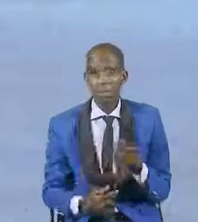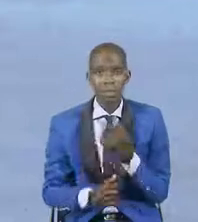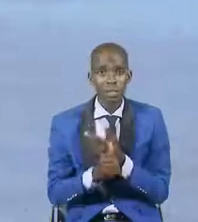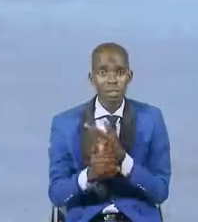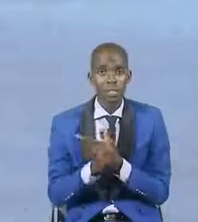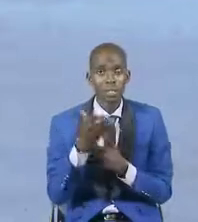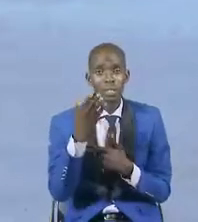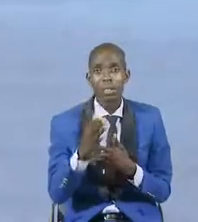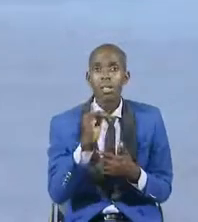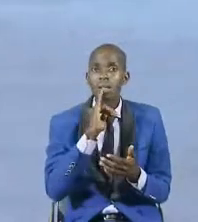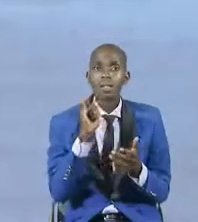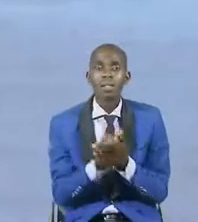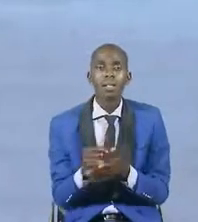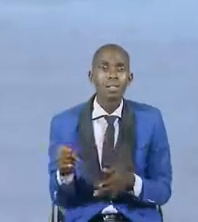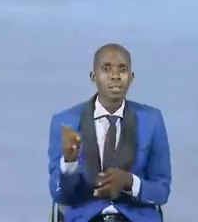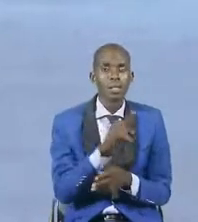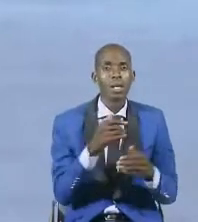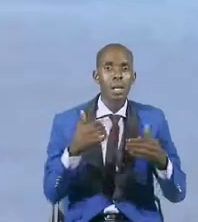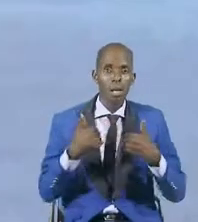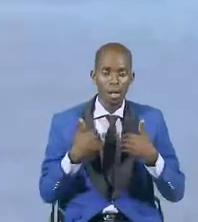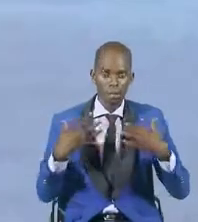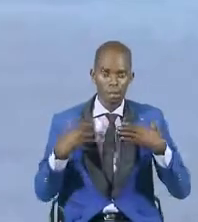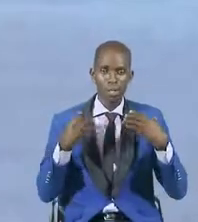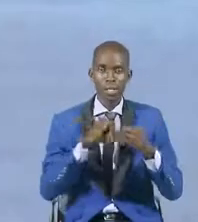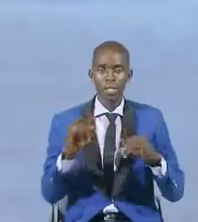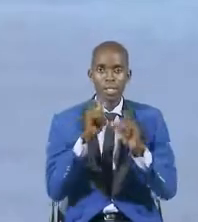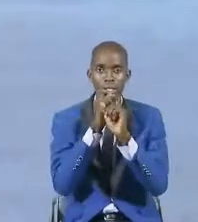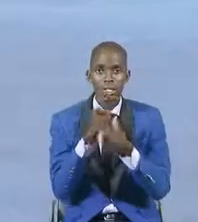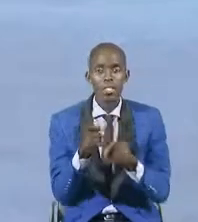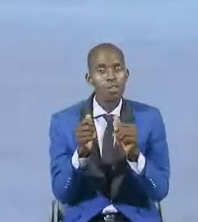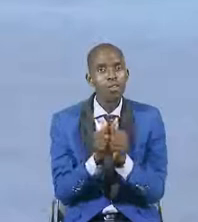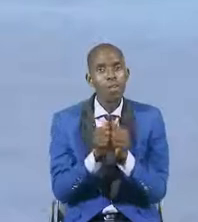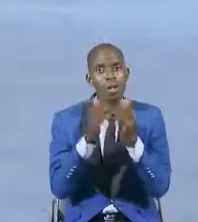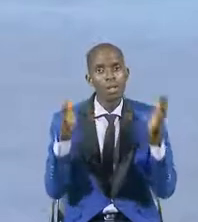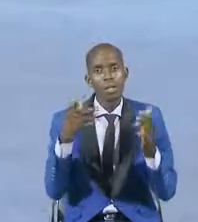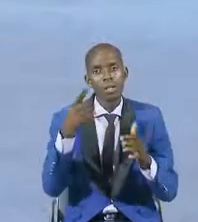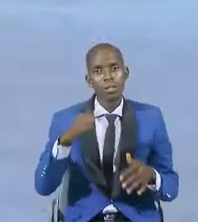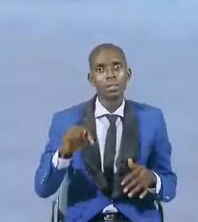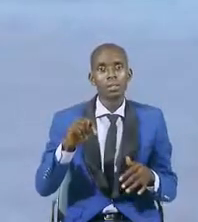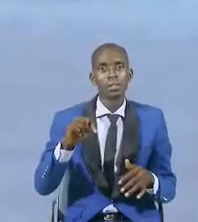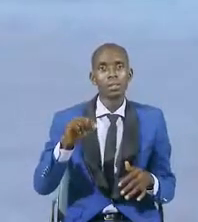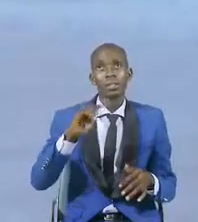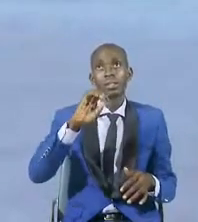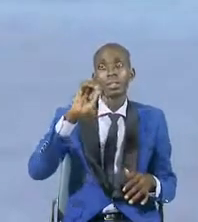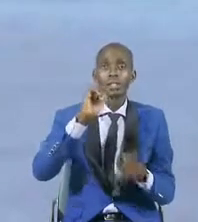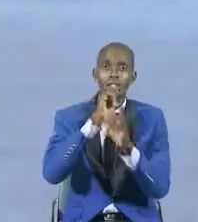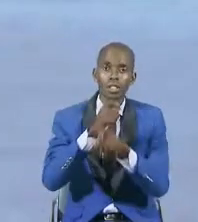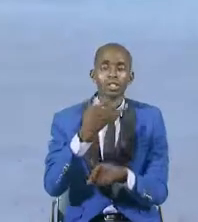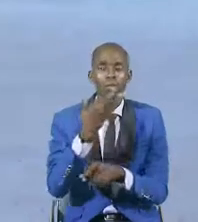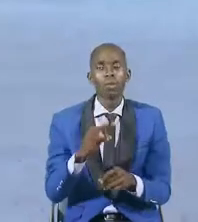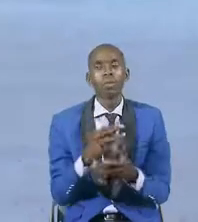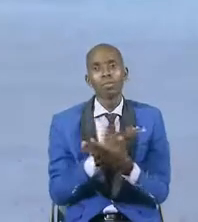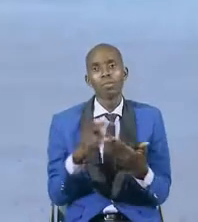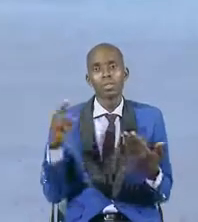danger pour eux, c'est qu'ils ont le don de guérison sans la grâce pour la